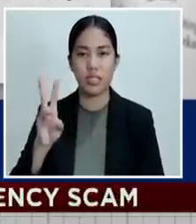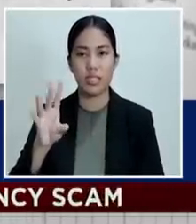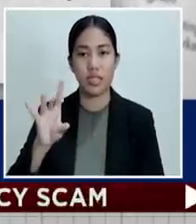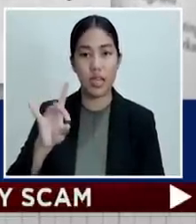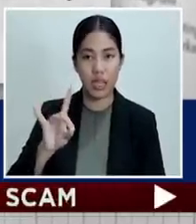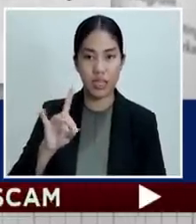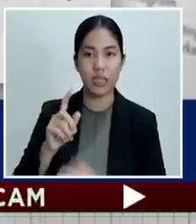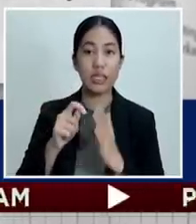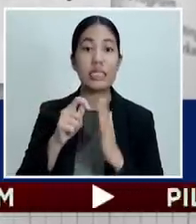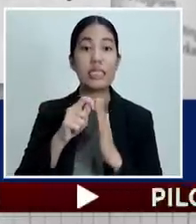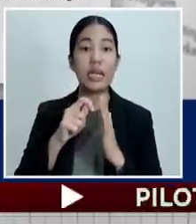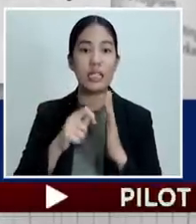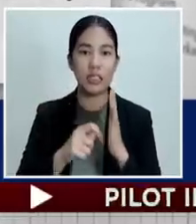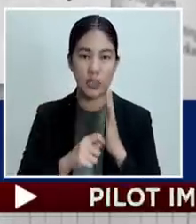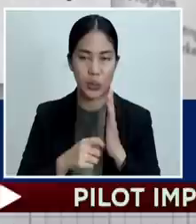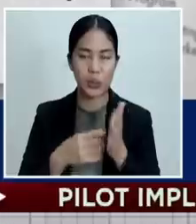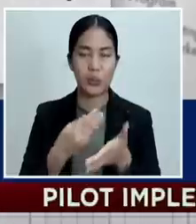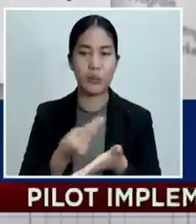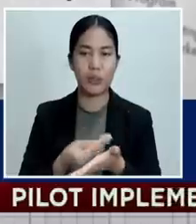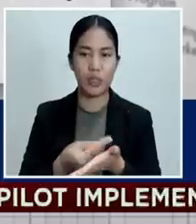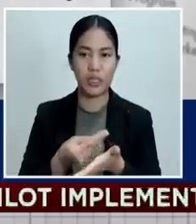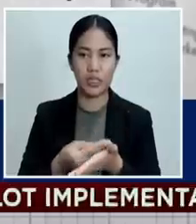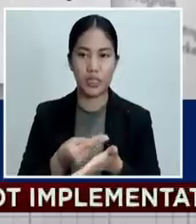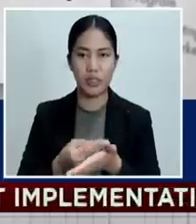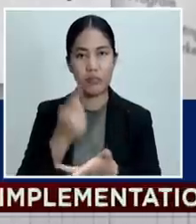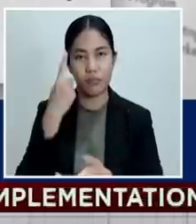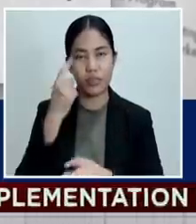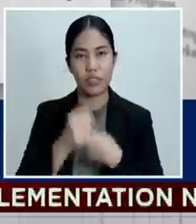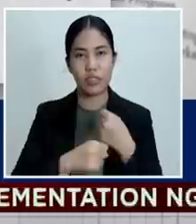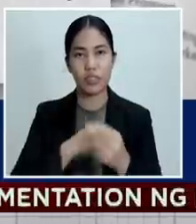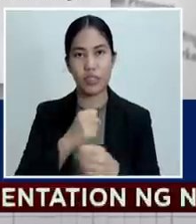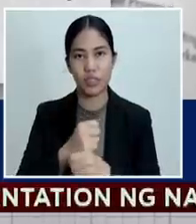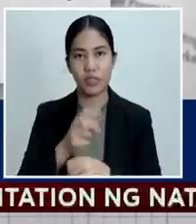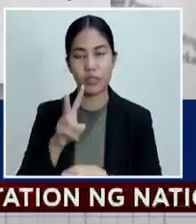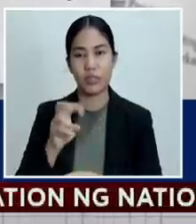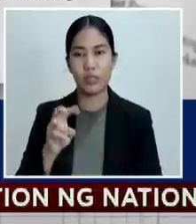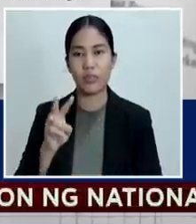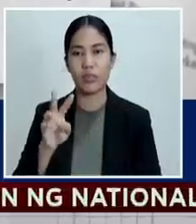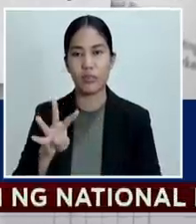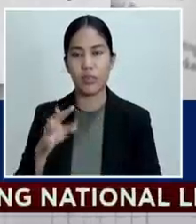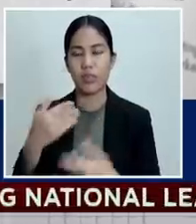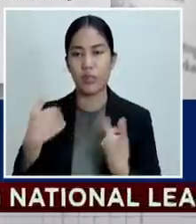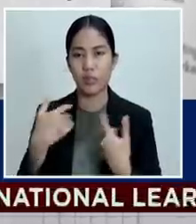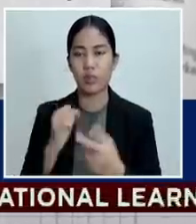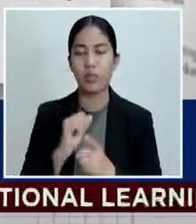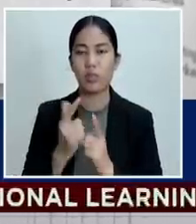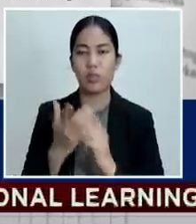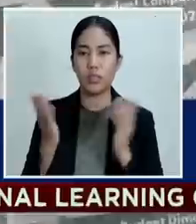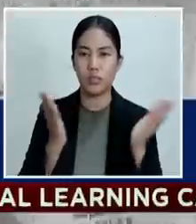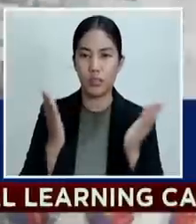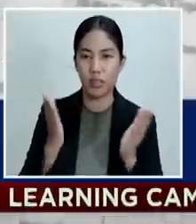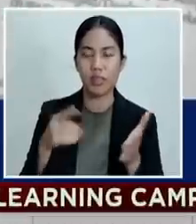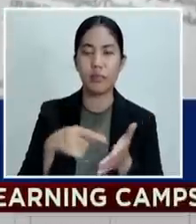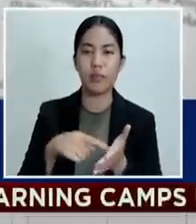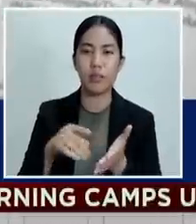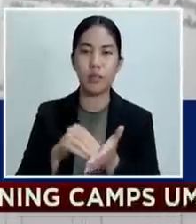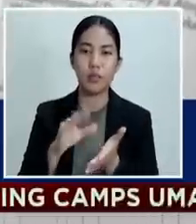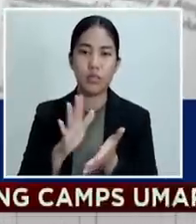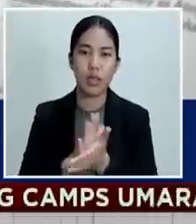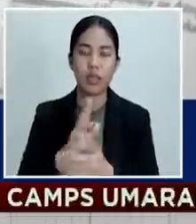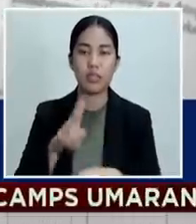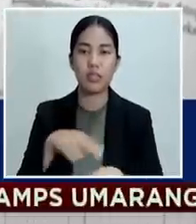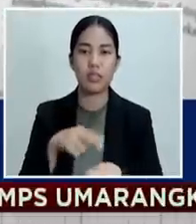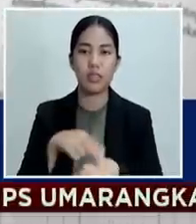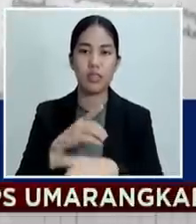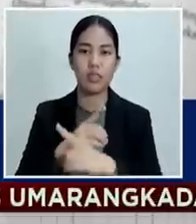2024. Malalaking tipak ng budget ang gagastahin sa social services, pero may nakalaan rin sa bayad utang at national defense.